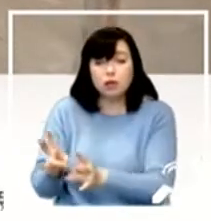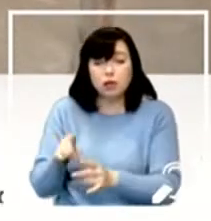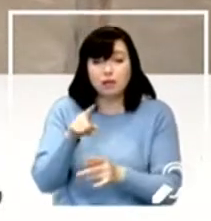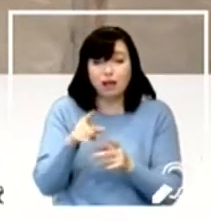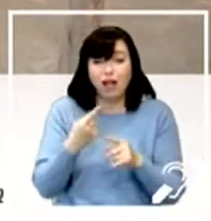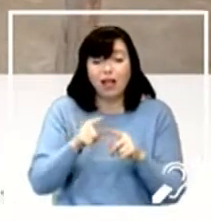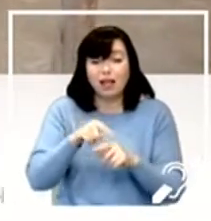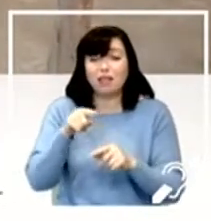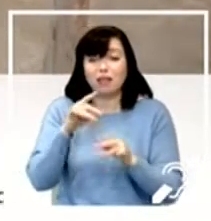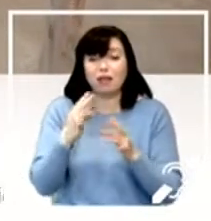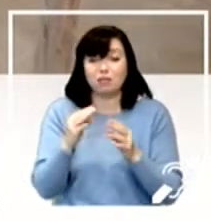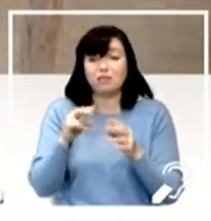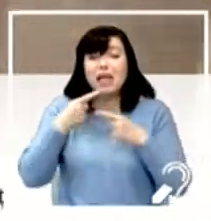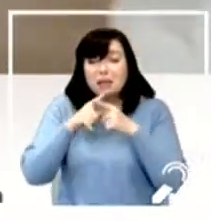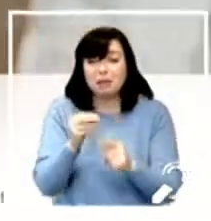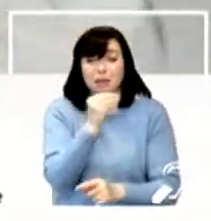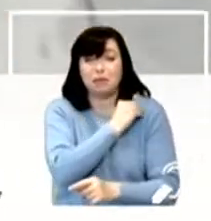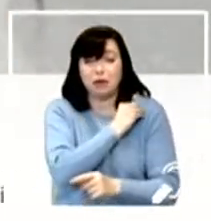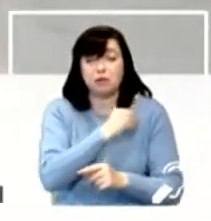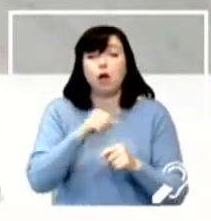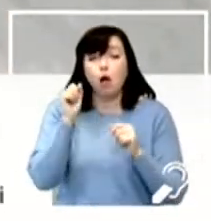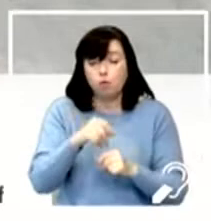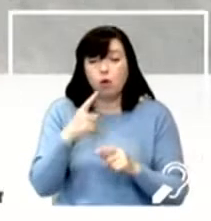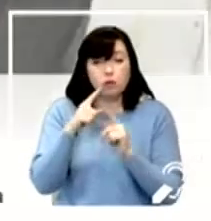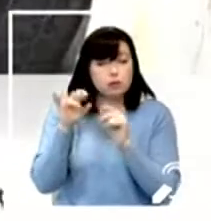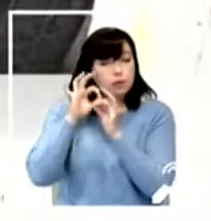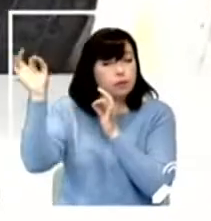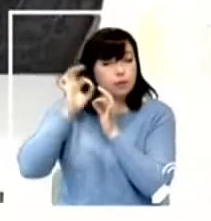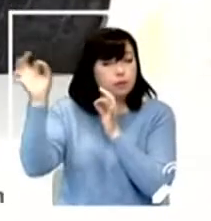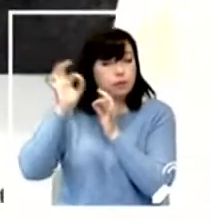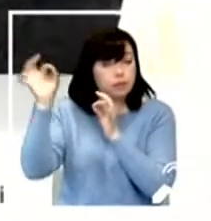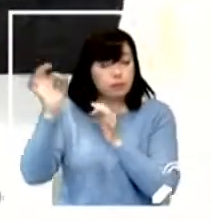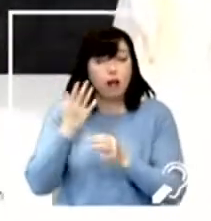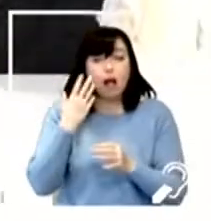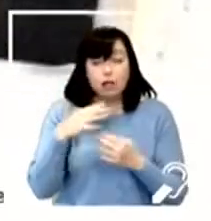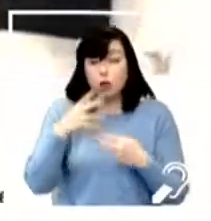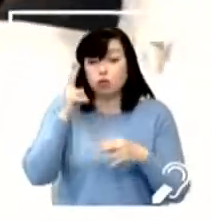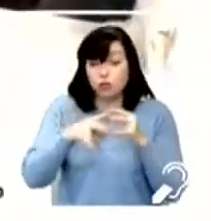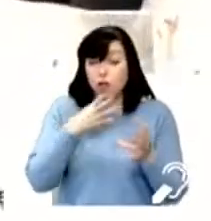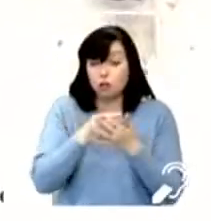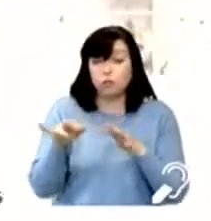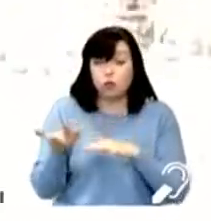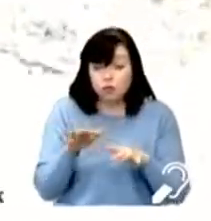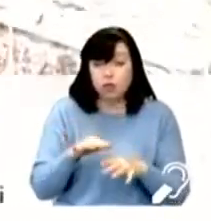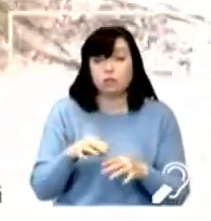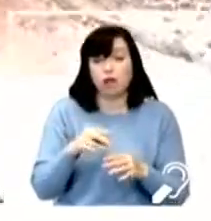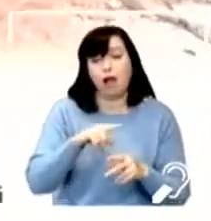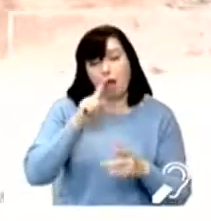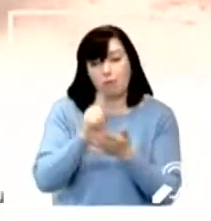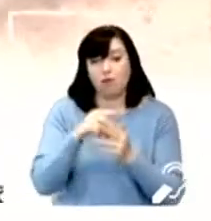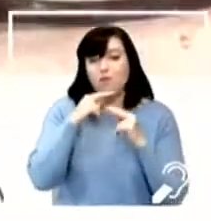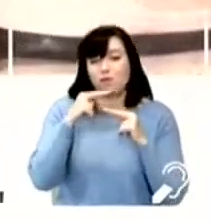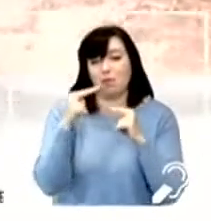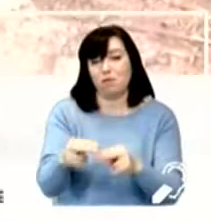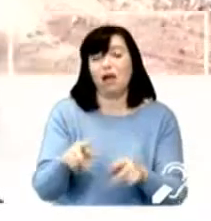micul sistem pe care îl poartă pe spate declanșează un semnal acustic. Când își încheie misiunea, primește recompensa. Așa